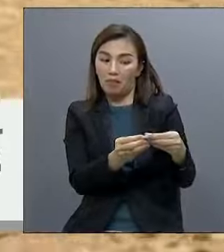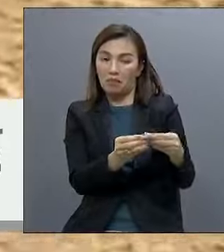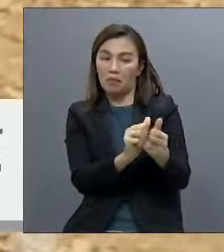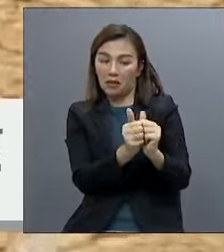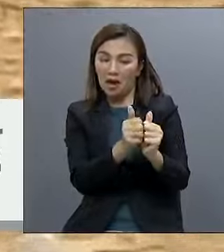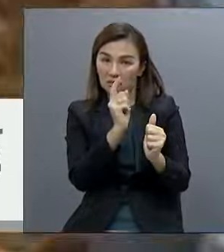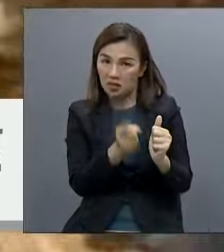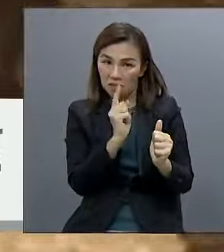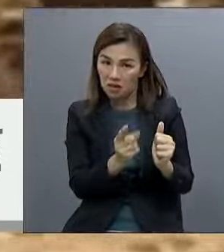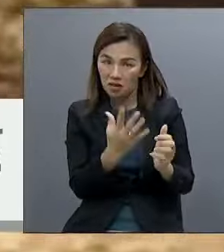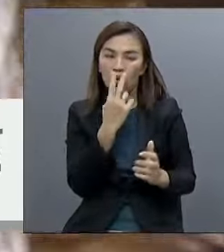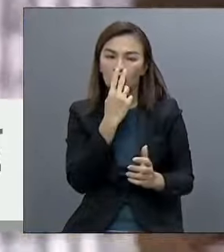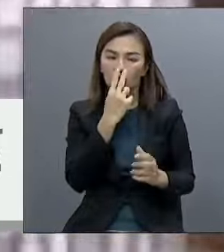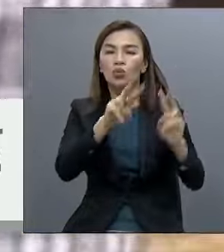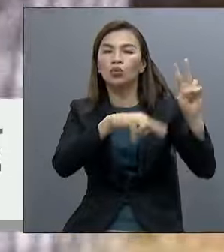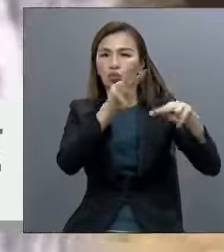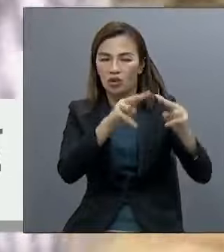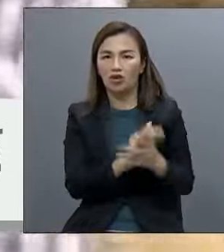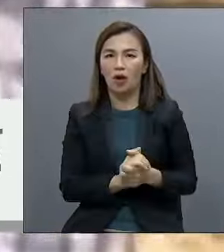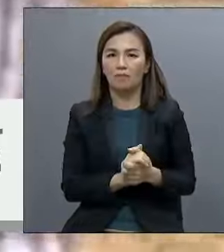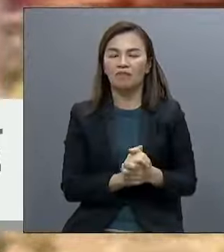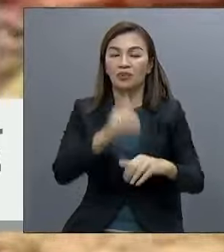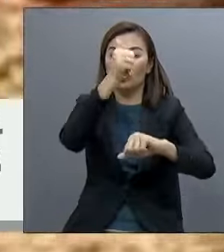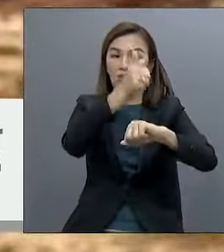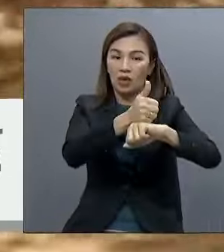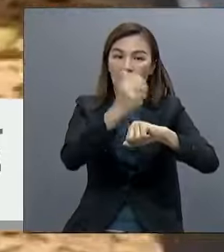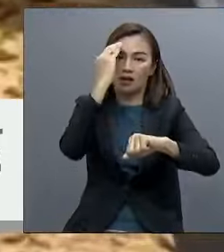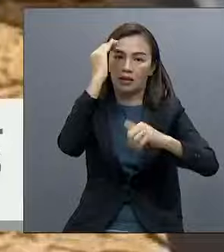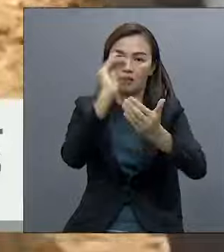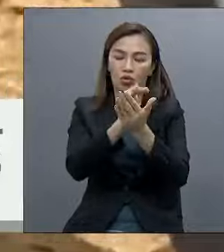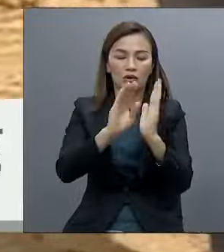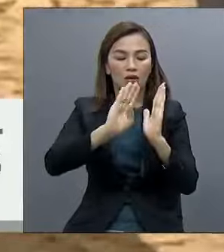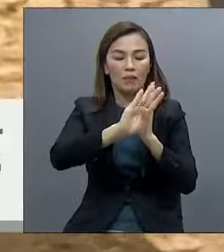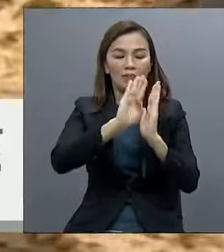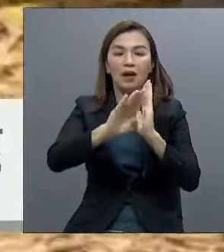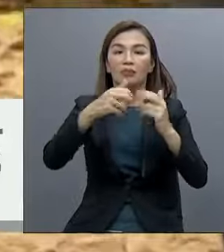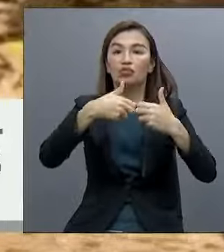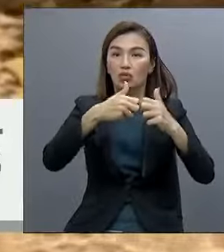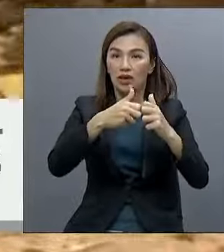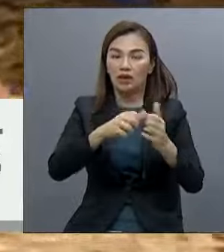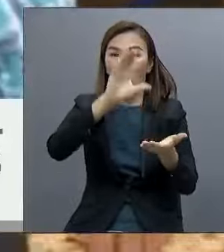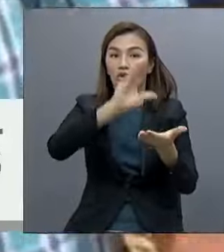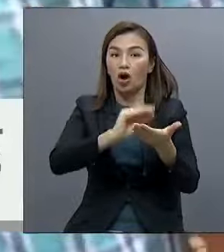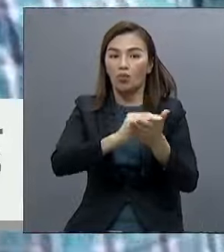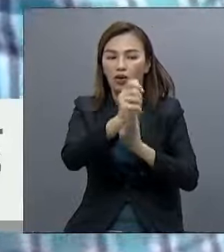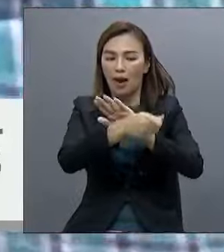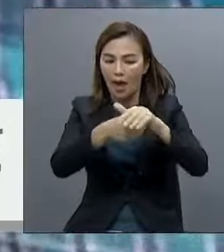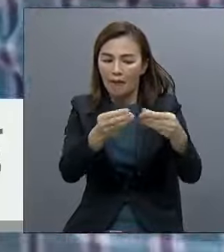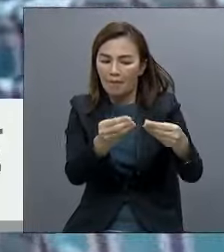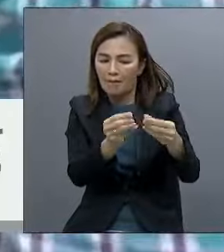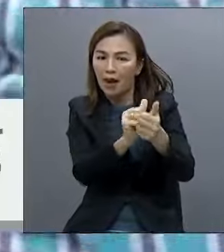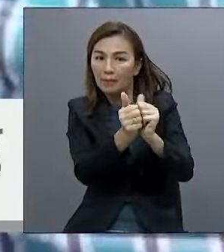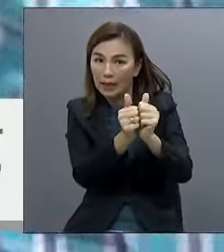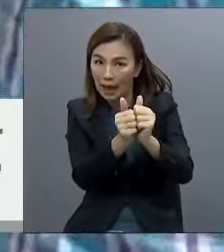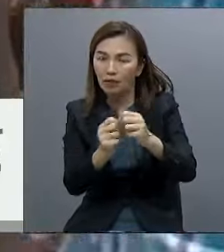รีสุคนศรีอรุณผู้บังคับการตำรวจภูธรจังหวัดสุรินทร์บอกว่ากรณีการเผยแพร่ข้อมูลการลักลอบเล่นพนันบั้งไฟและการจุดบั้